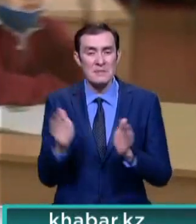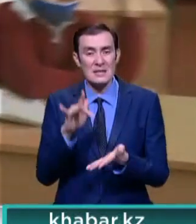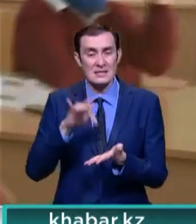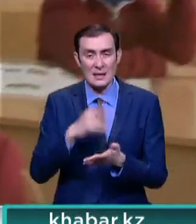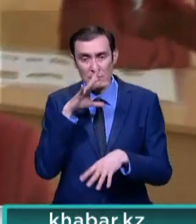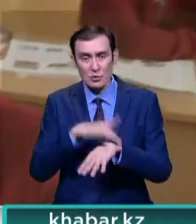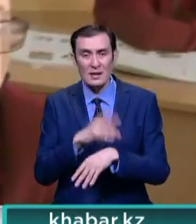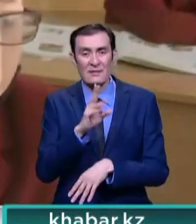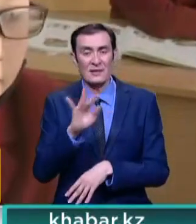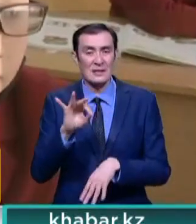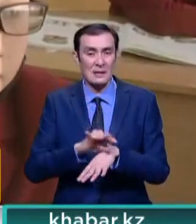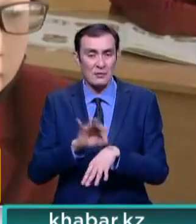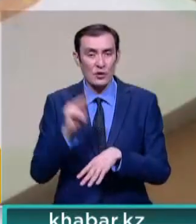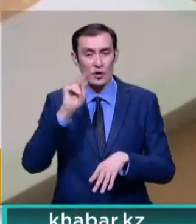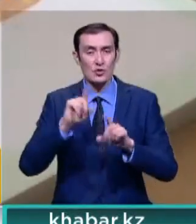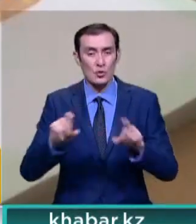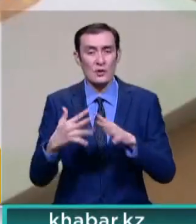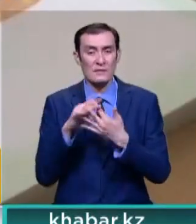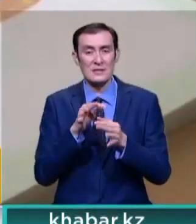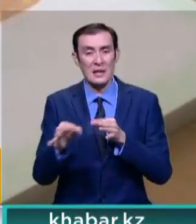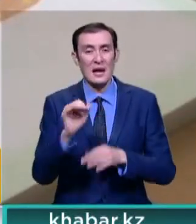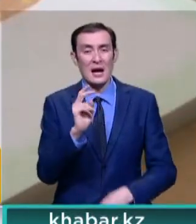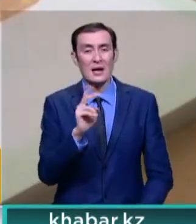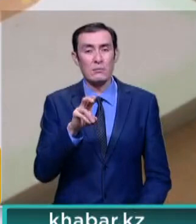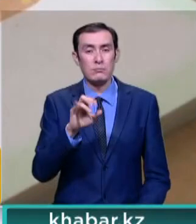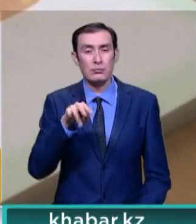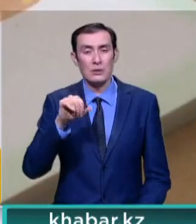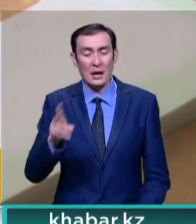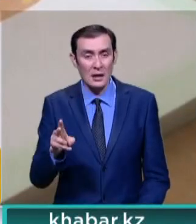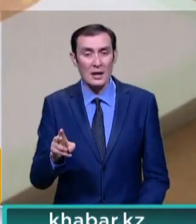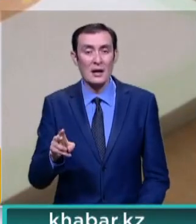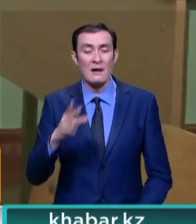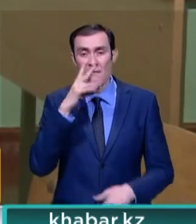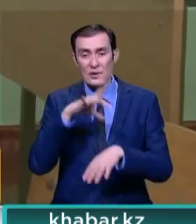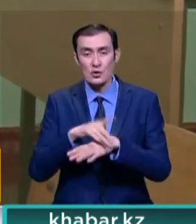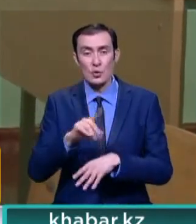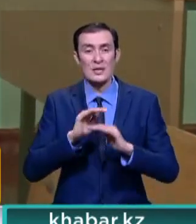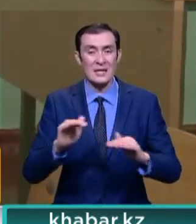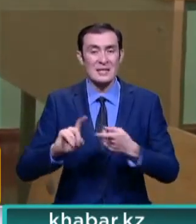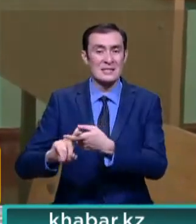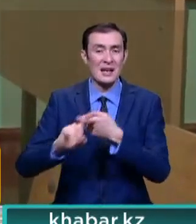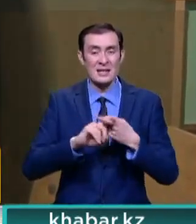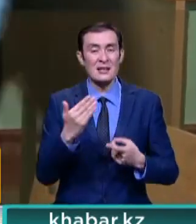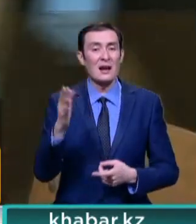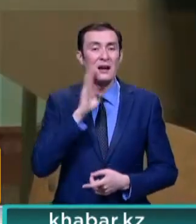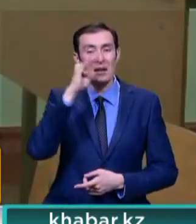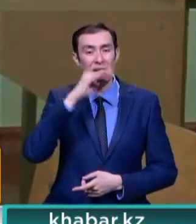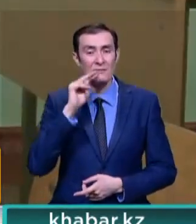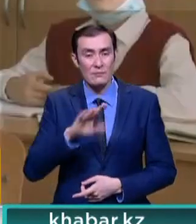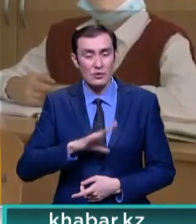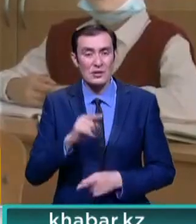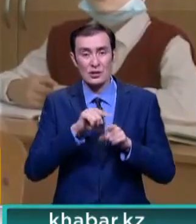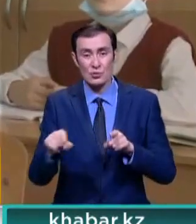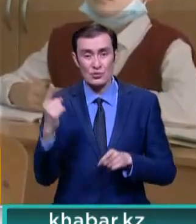обнаружили COVID-19. Школа находится в селе Акбулак у Алихановского района. Выяснилось, что дети заразились от родителей. Если